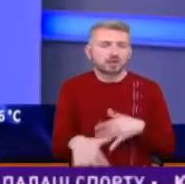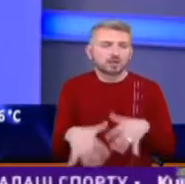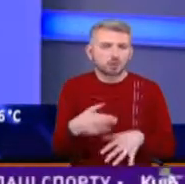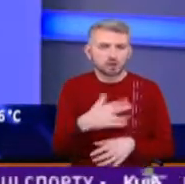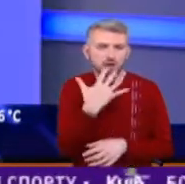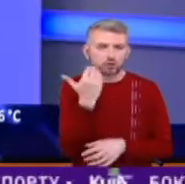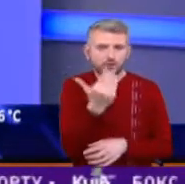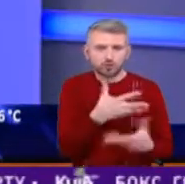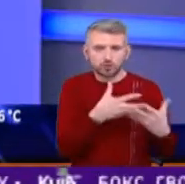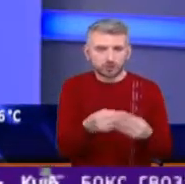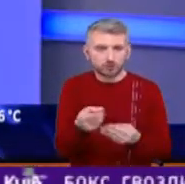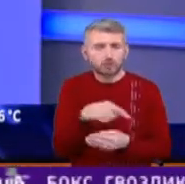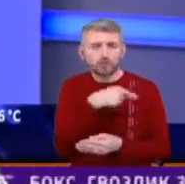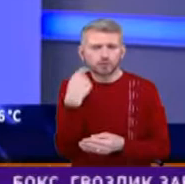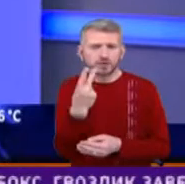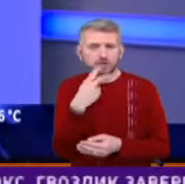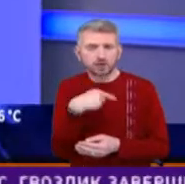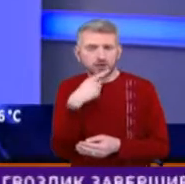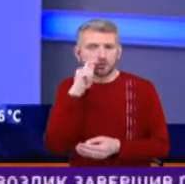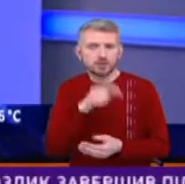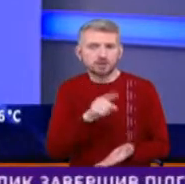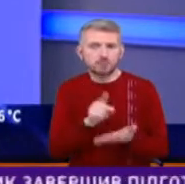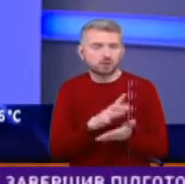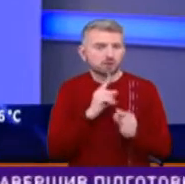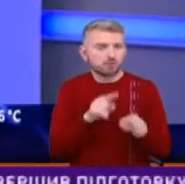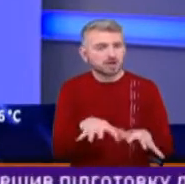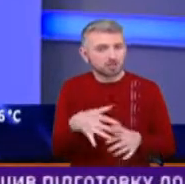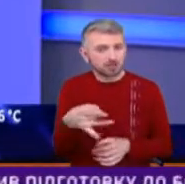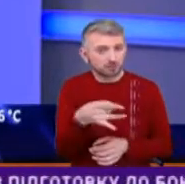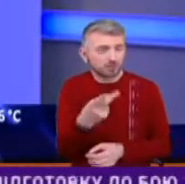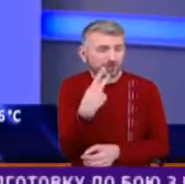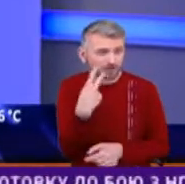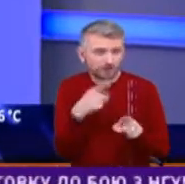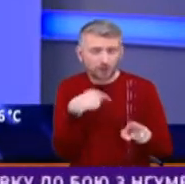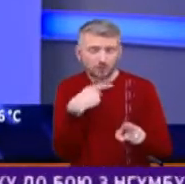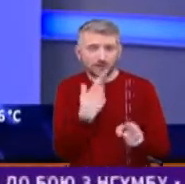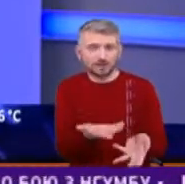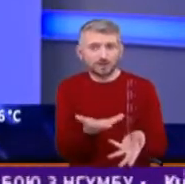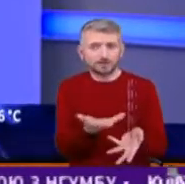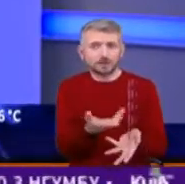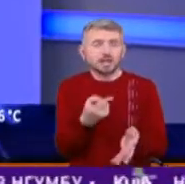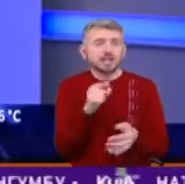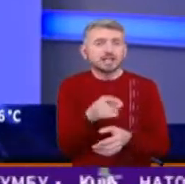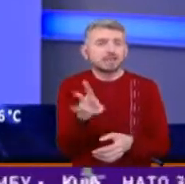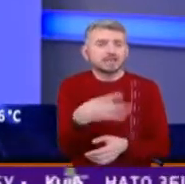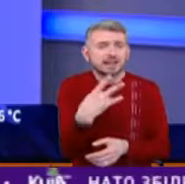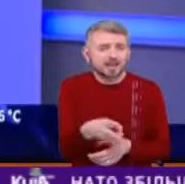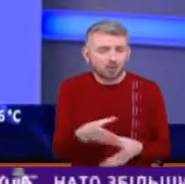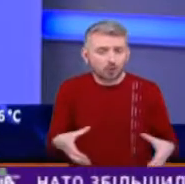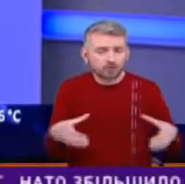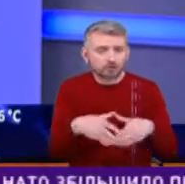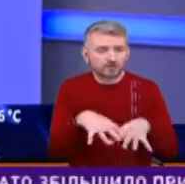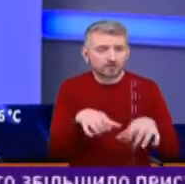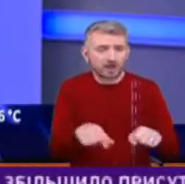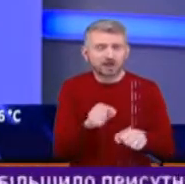тиску. Тому, до речі, в Росії завжди казали, що в Україні має бути парламентська республіка. Mm. Завжди вони це говорили. Бо їм не треба консолідації влади, їм